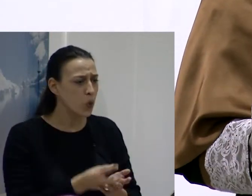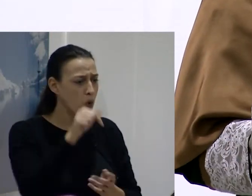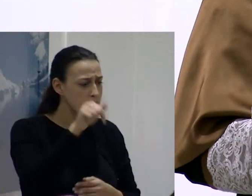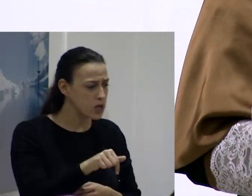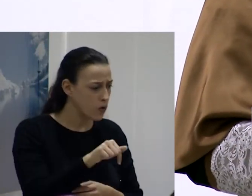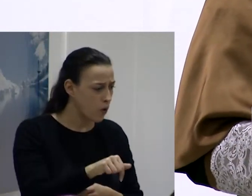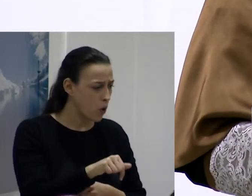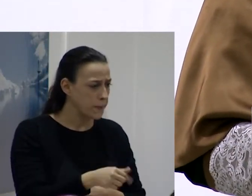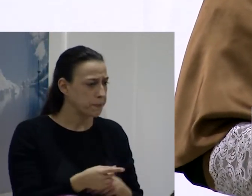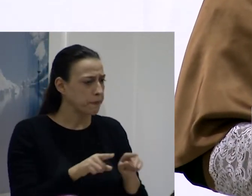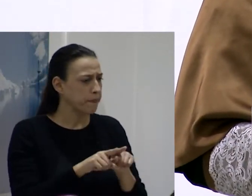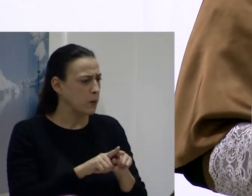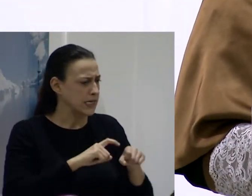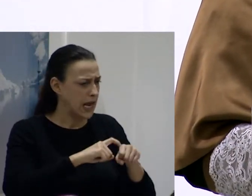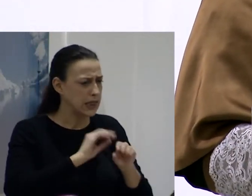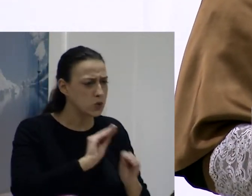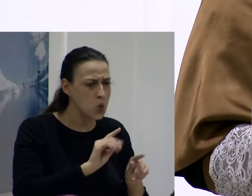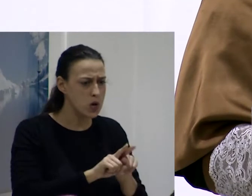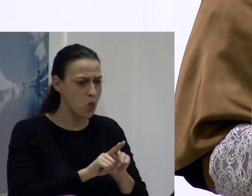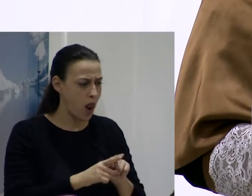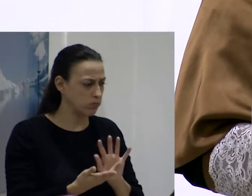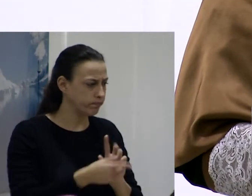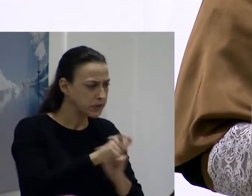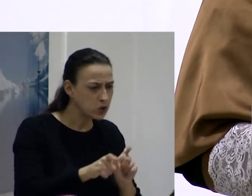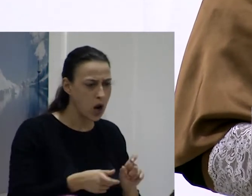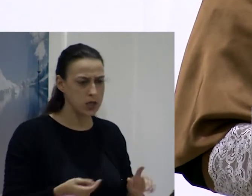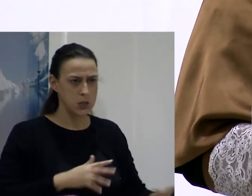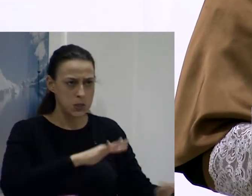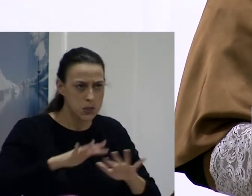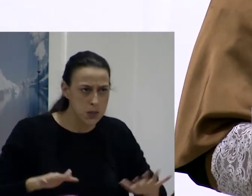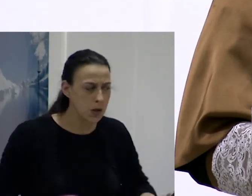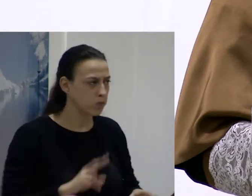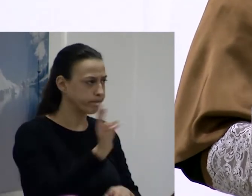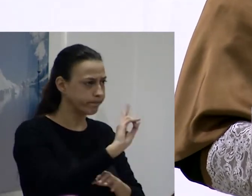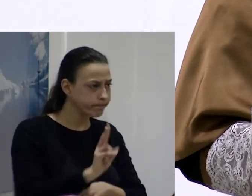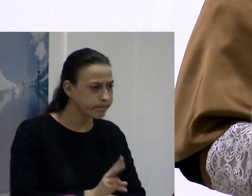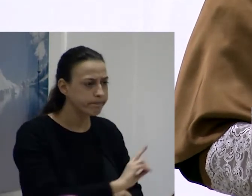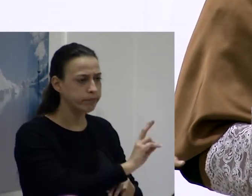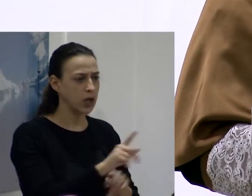comunicacions s'incrementen contínuament i ens posen